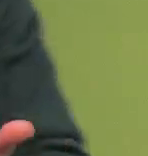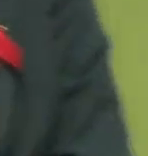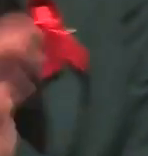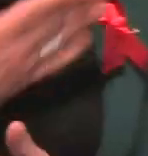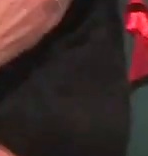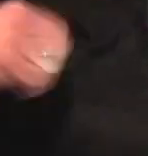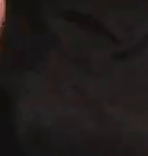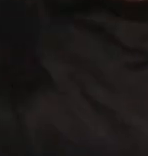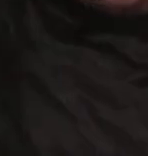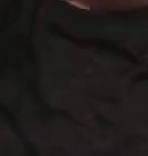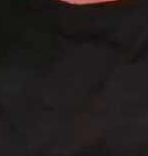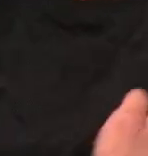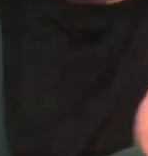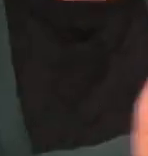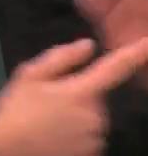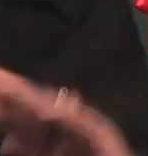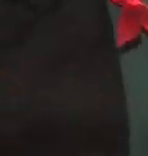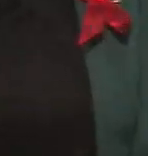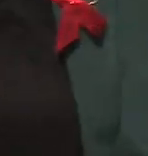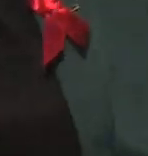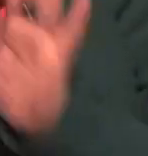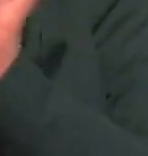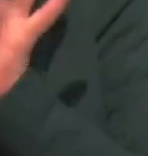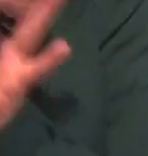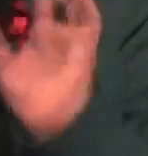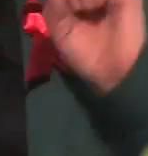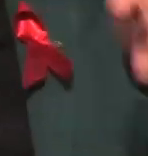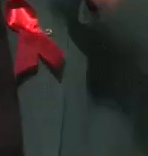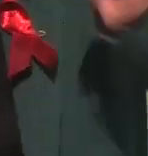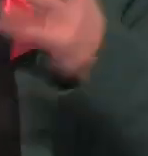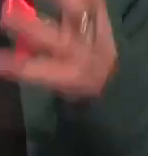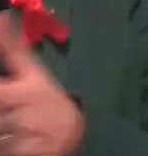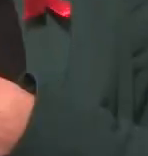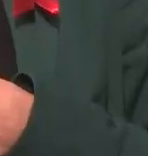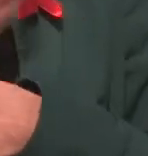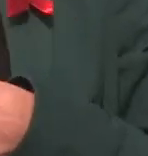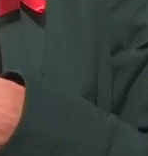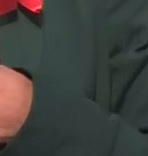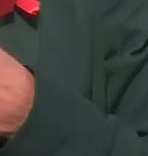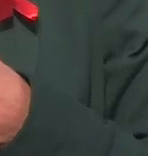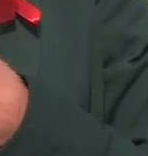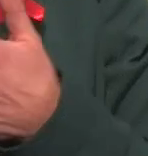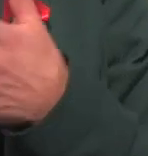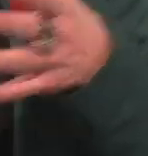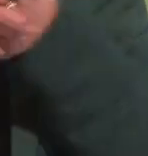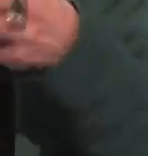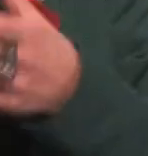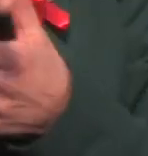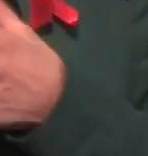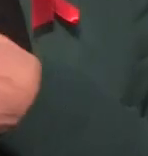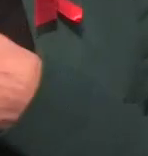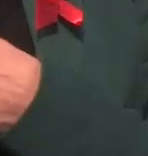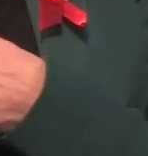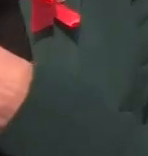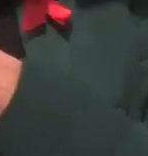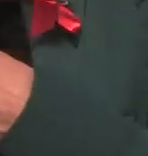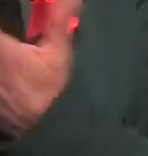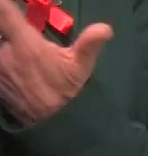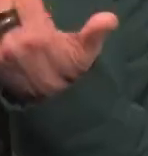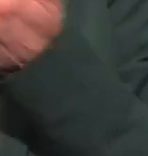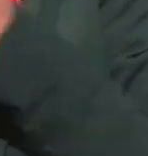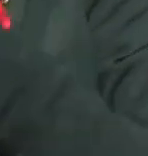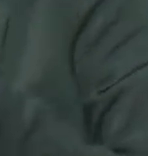Inklusion. Und deswegen nochmal möchte ich darauf hinweisen, dass ganz viel Engagement für Europa dahingehend notwendig